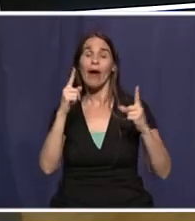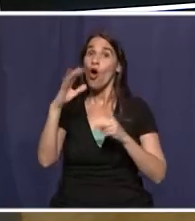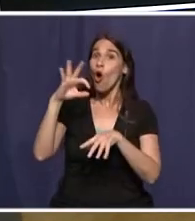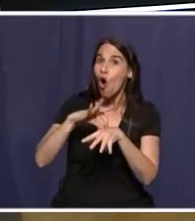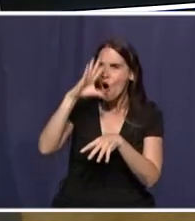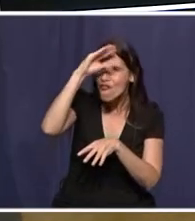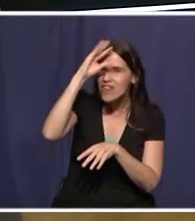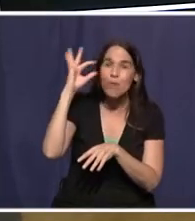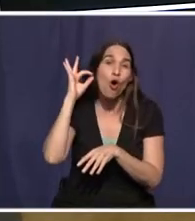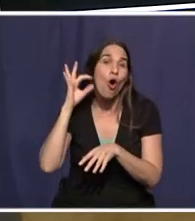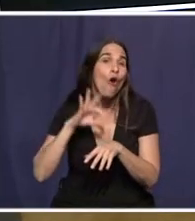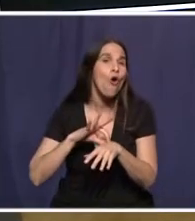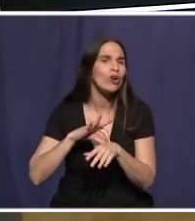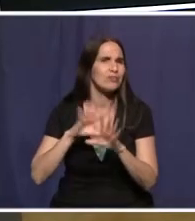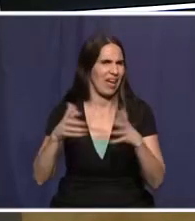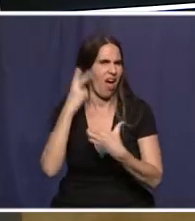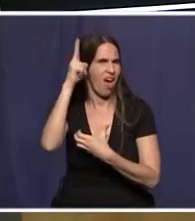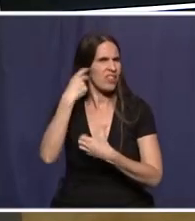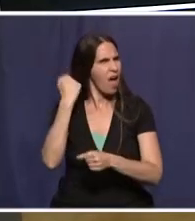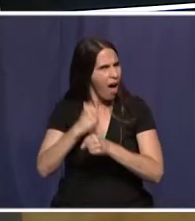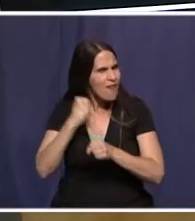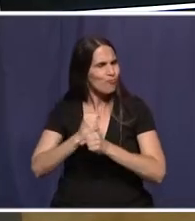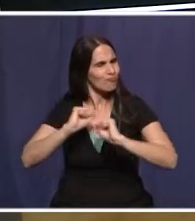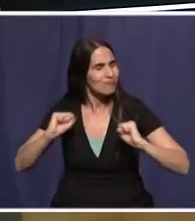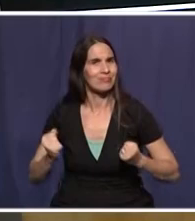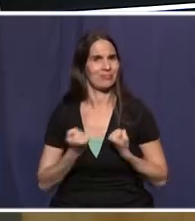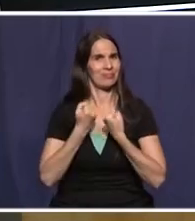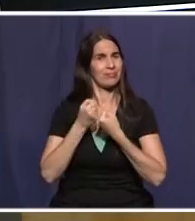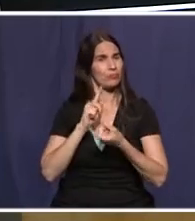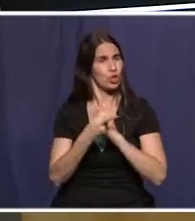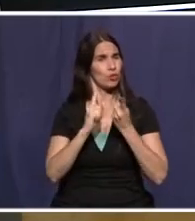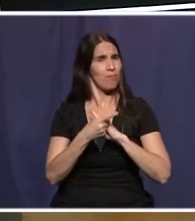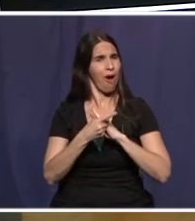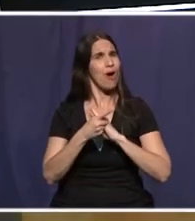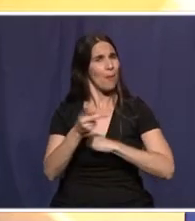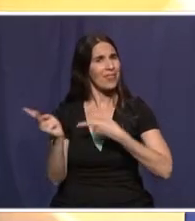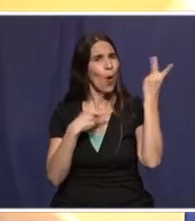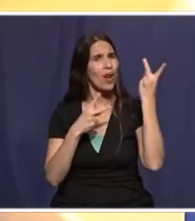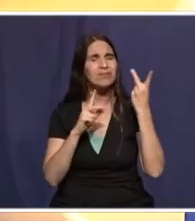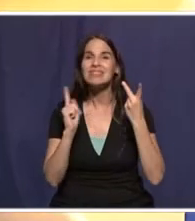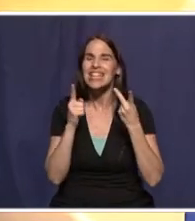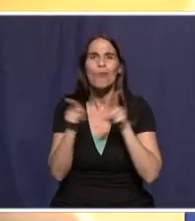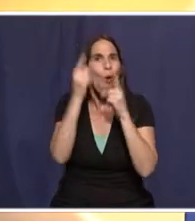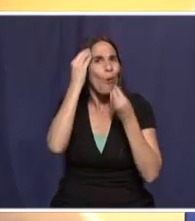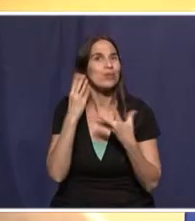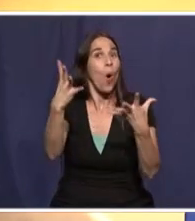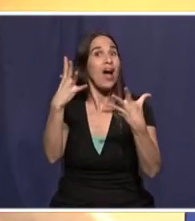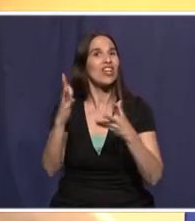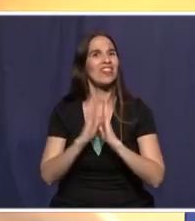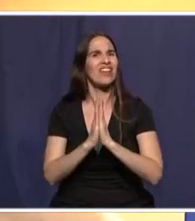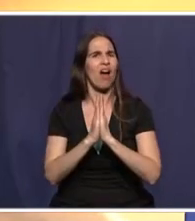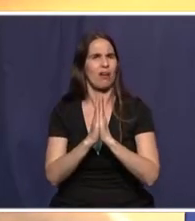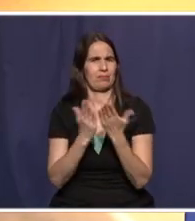עמדו בחזית המאבק, במשמרות הארוכות בבית החולים. הם היו בשורה של תקווה, והנה, כעבור